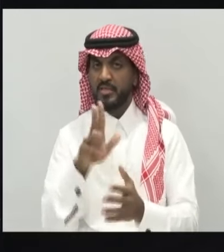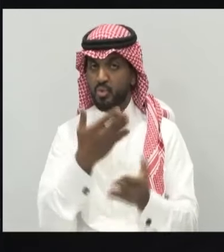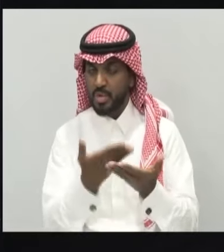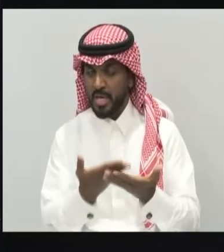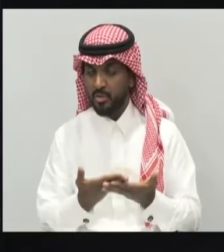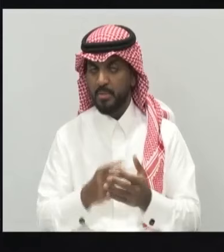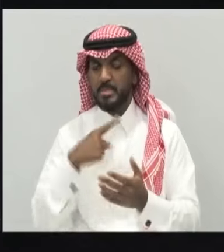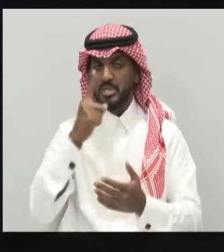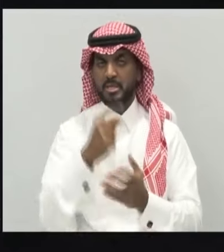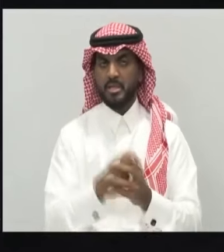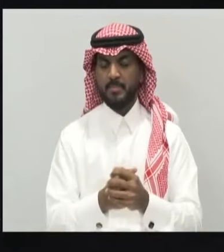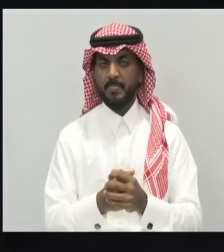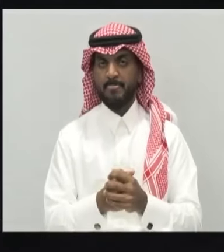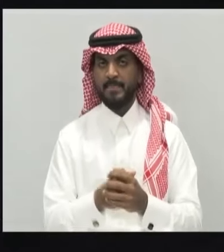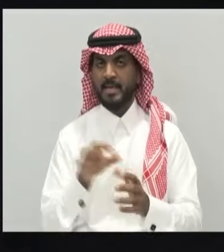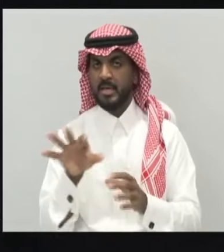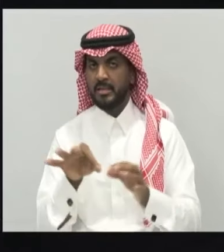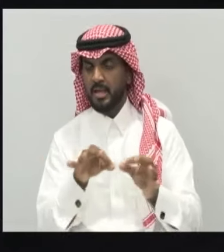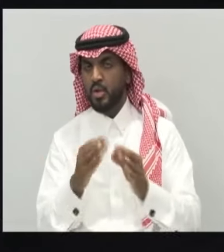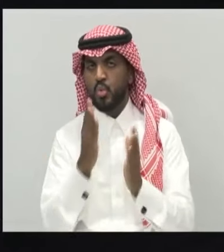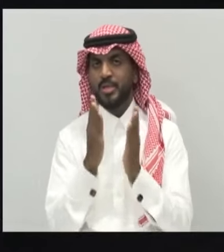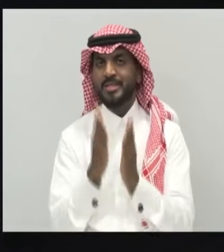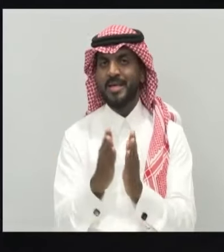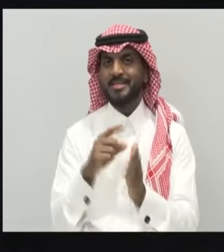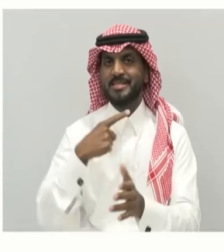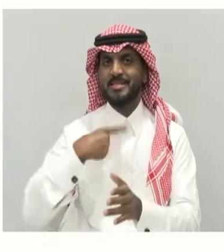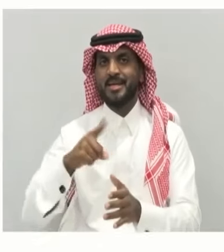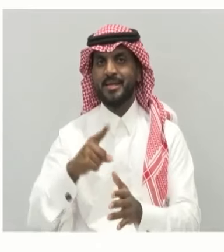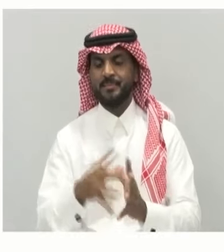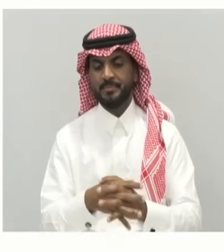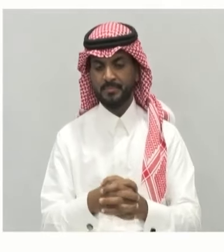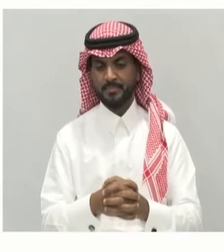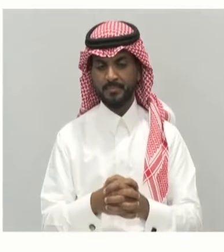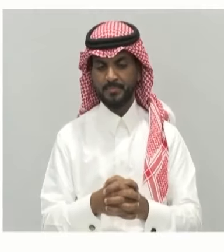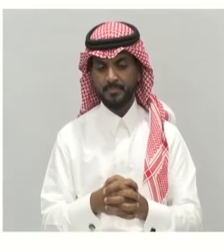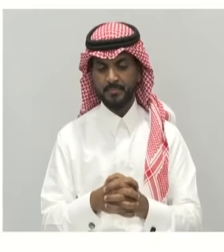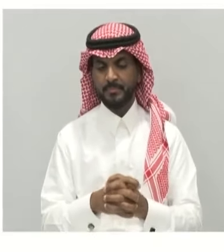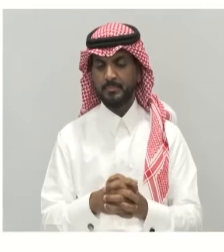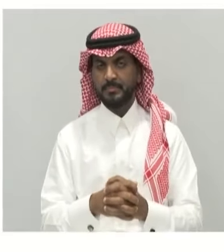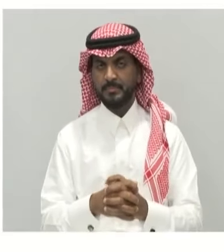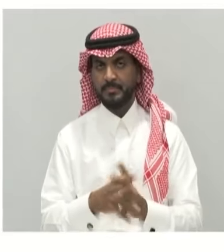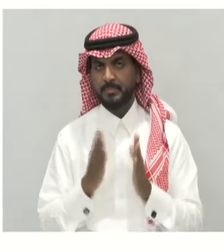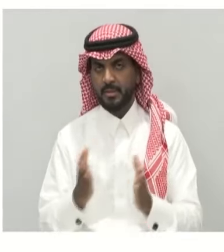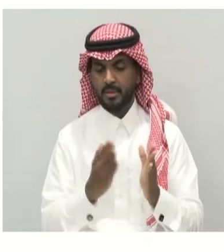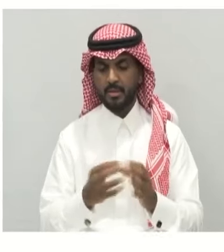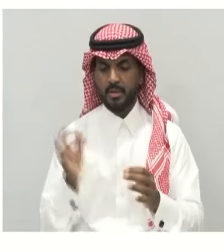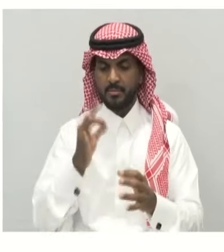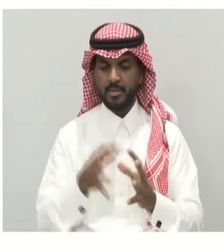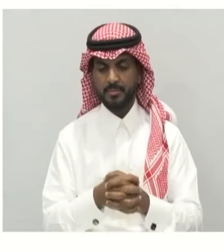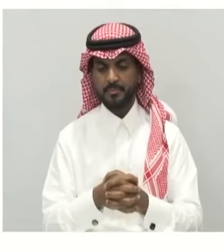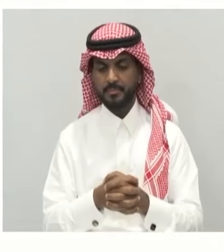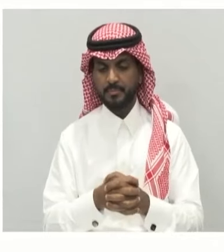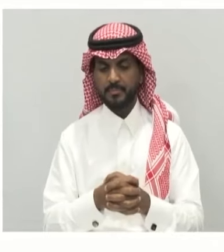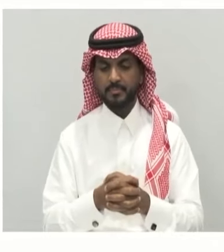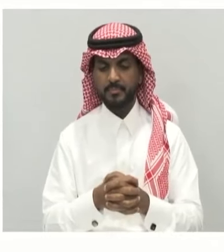بمشيئه الله على اختيار الوحدات المناسبه اسعدكم الله الان نمسح وننتقل الى الامثله